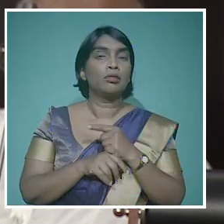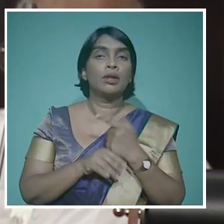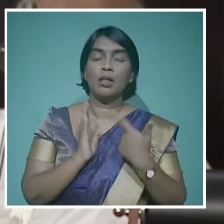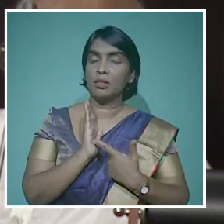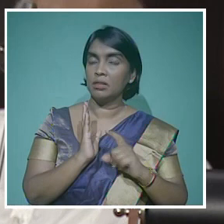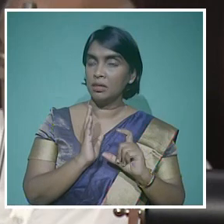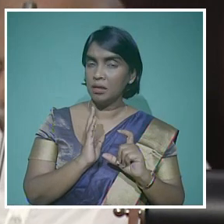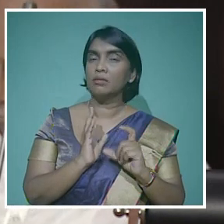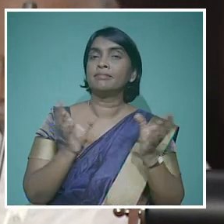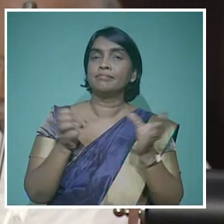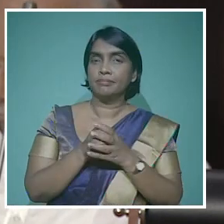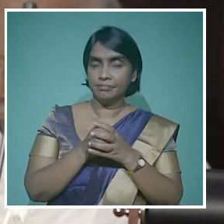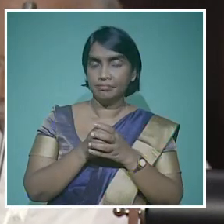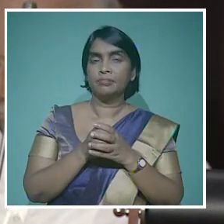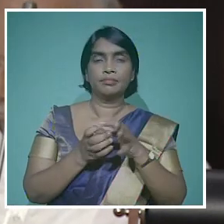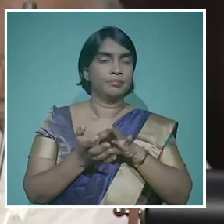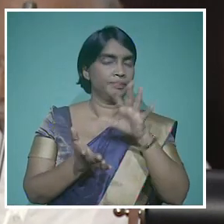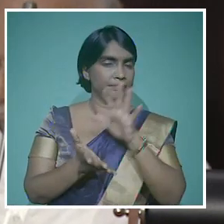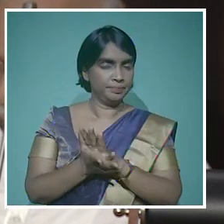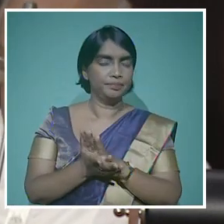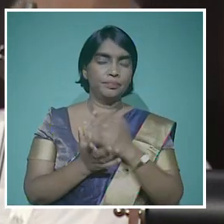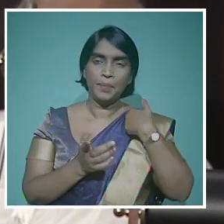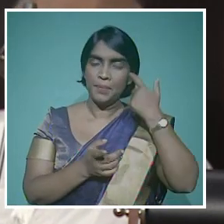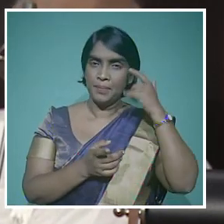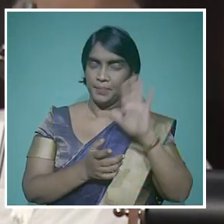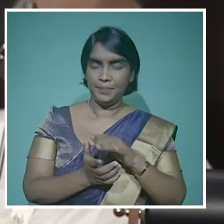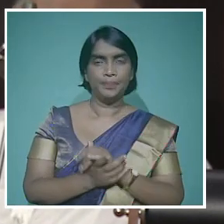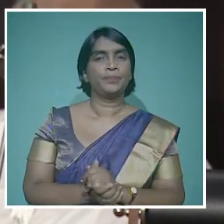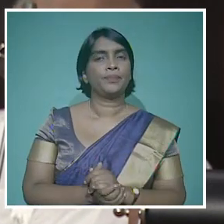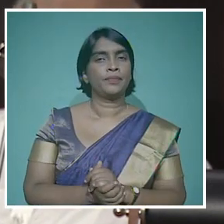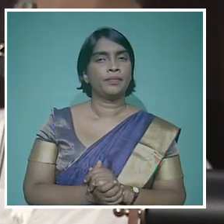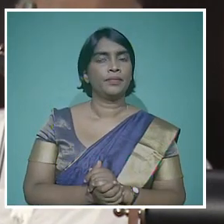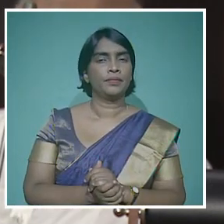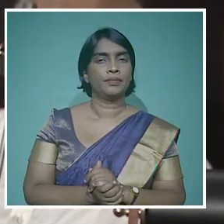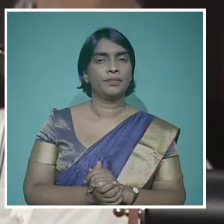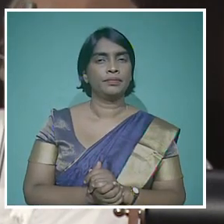තාක්ෂණ පද්ධතිය ස්ථාපිත කිරීමට යෝජනා කරමි.